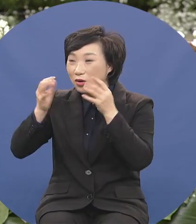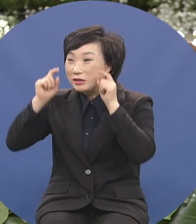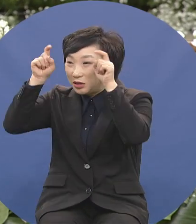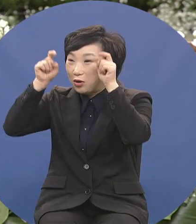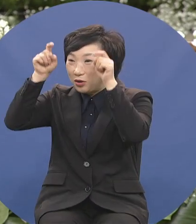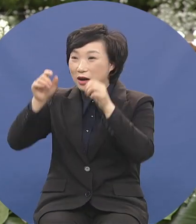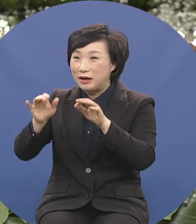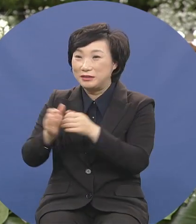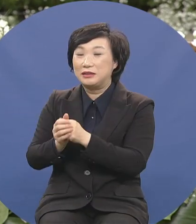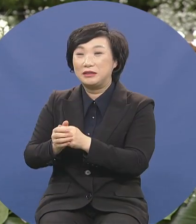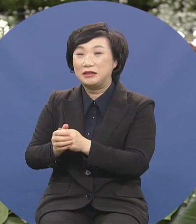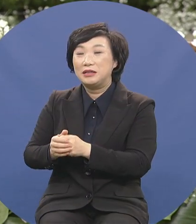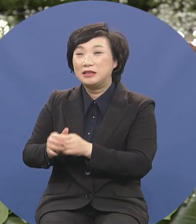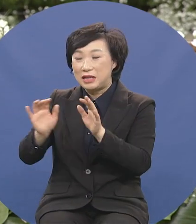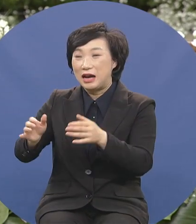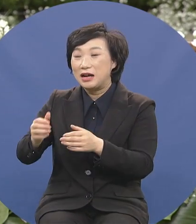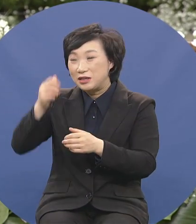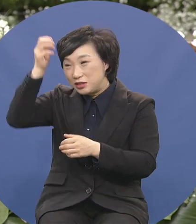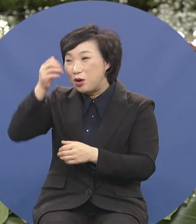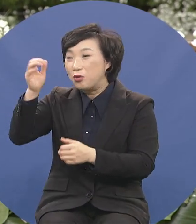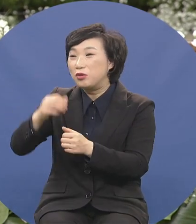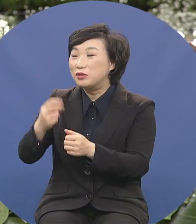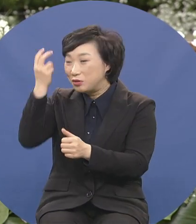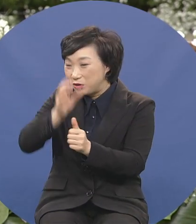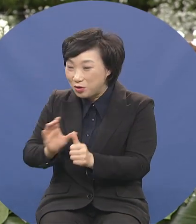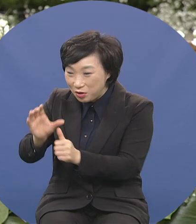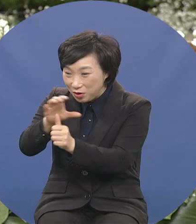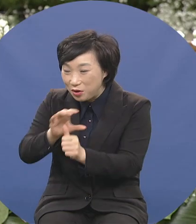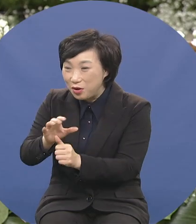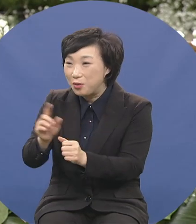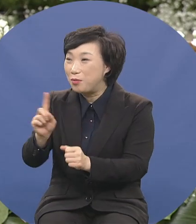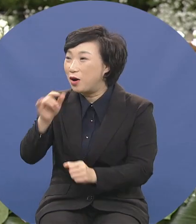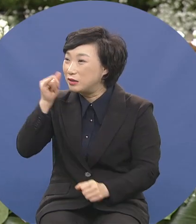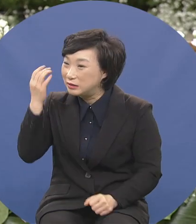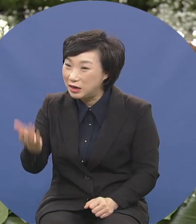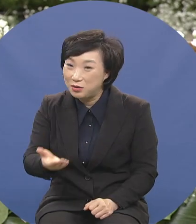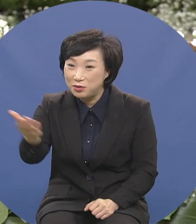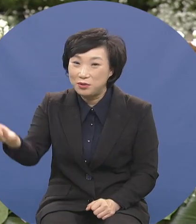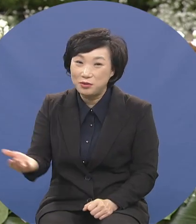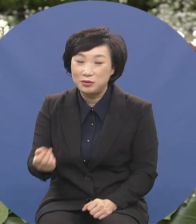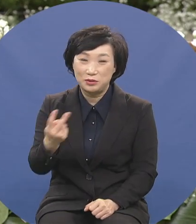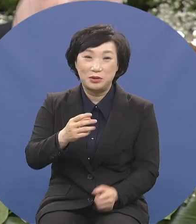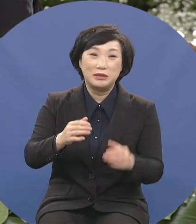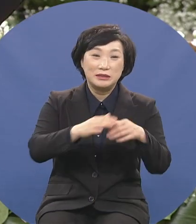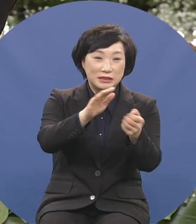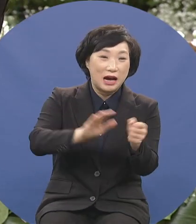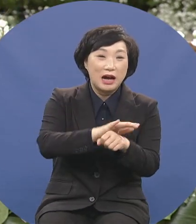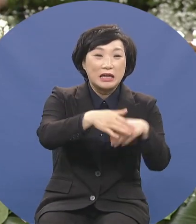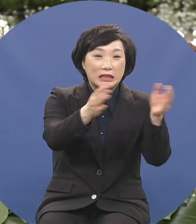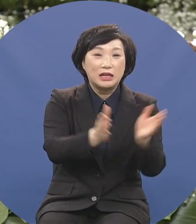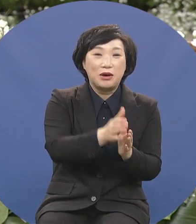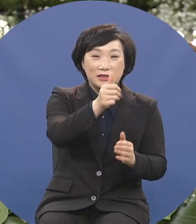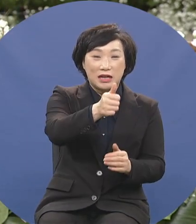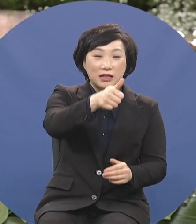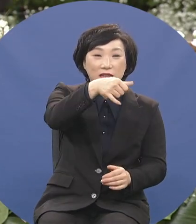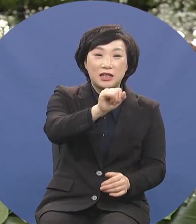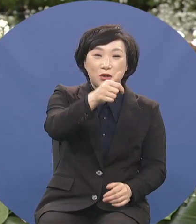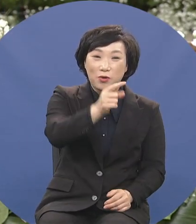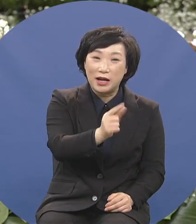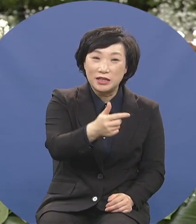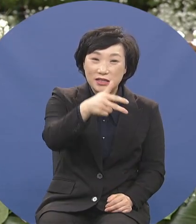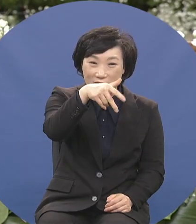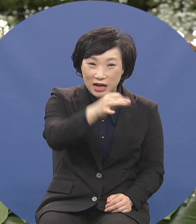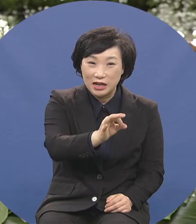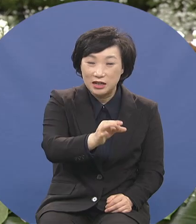돌보셨어요? 우리 사랑하는 기관장님 임원들이요, 내게 맡긴 사명 내